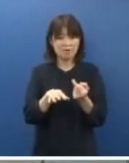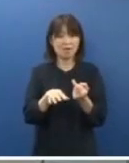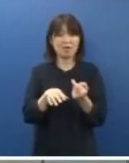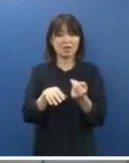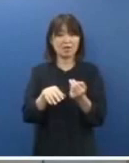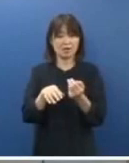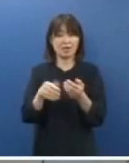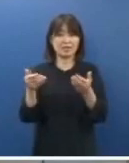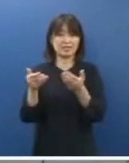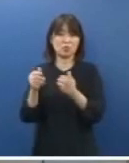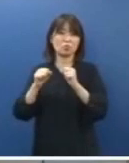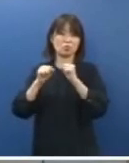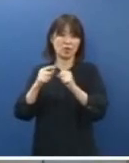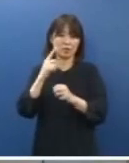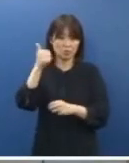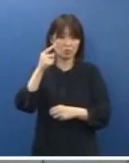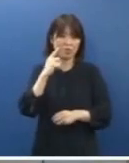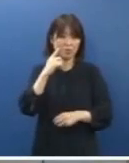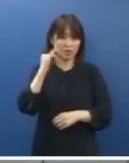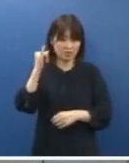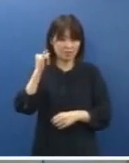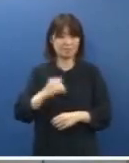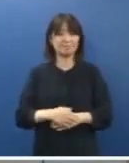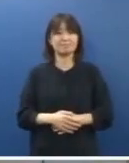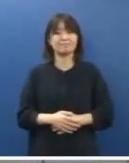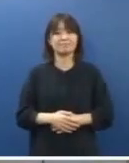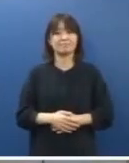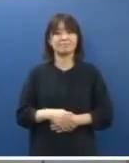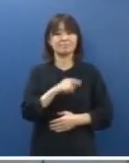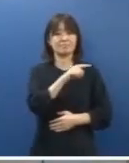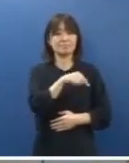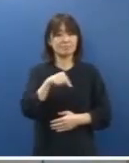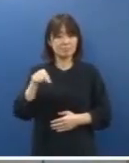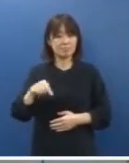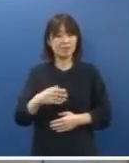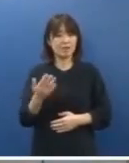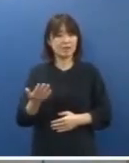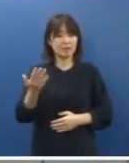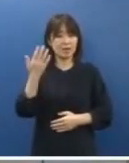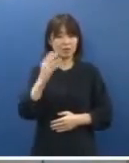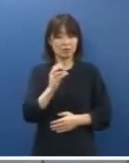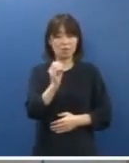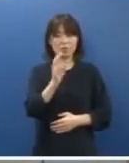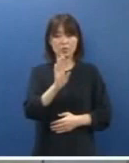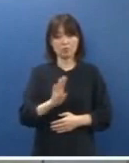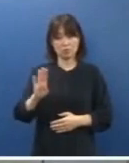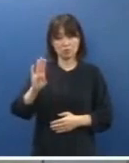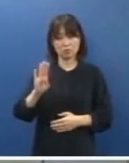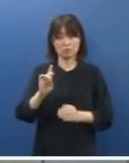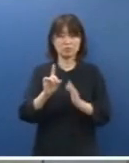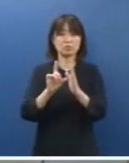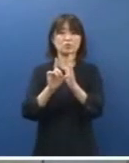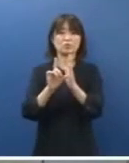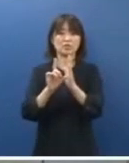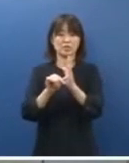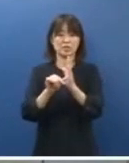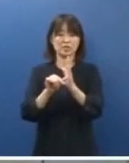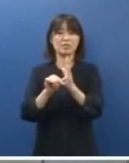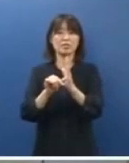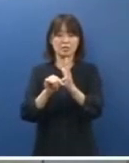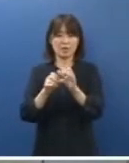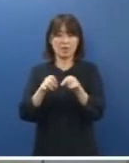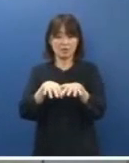ん、そして、高齢者のところっていうように、過去のこのオミクロン系の時は、広がる順番という